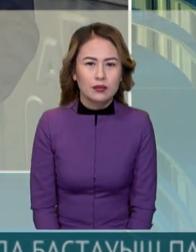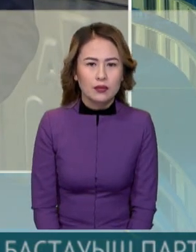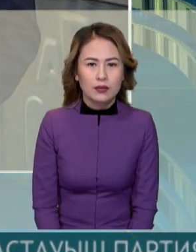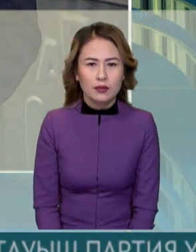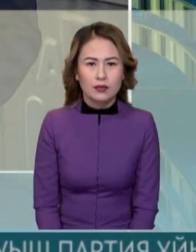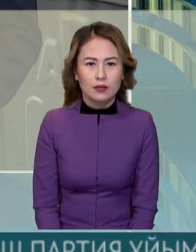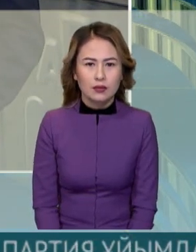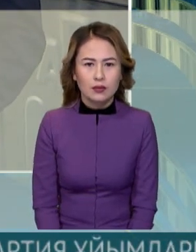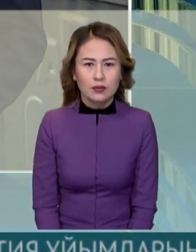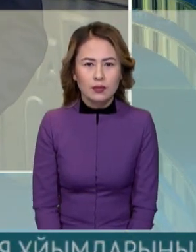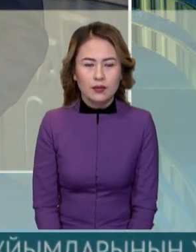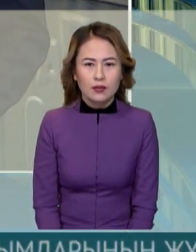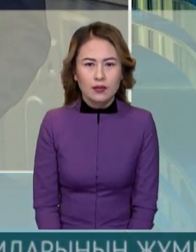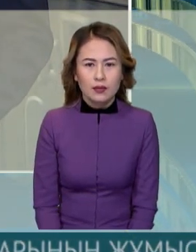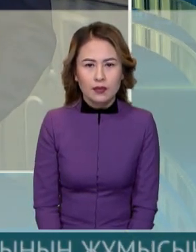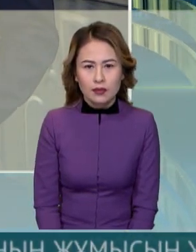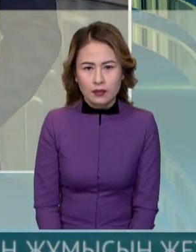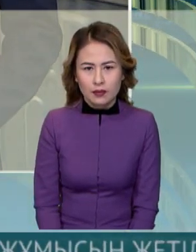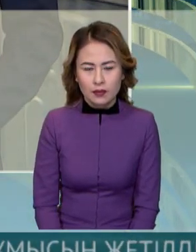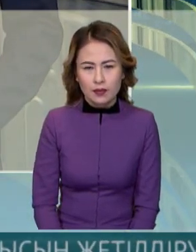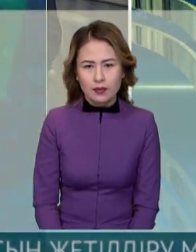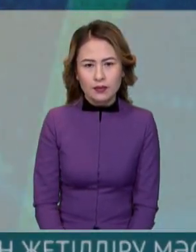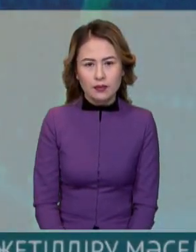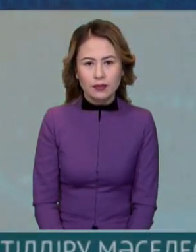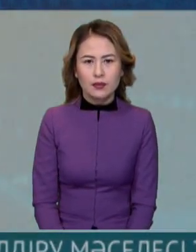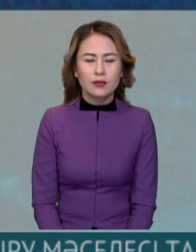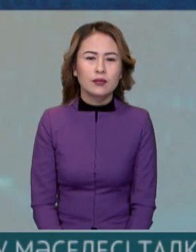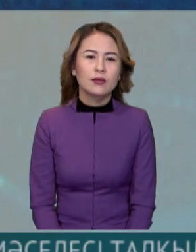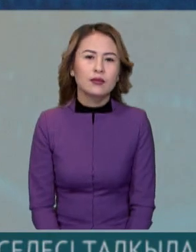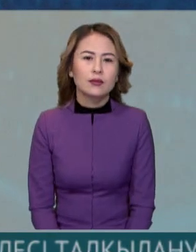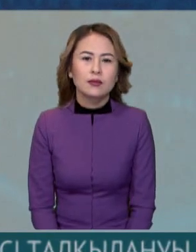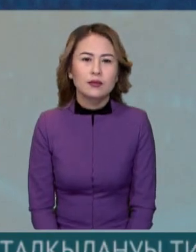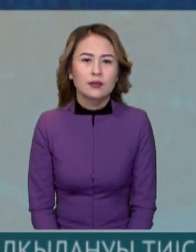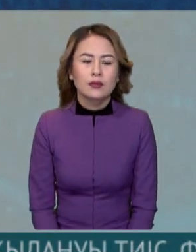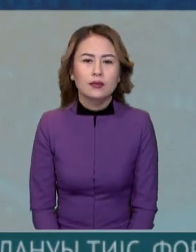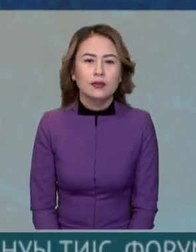кезегін өзіңізге берем. Рахмет, Риат. Халықаралық көрмеден бізбен тікелей байланыста болған әріптесім